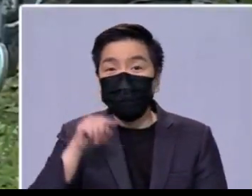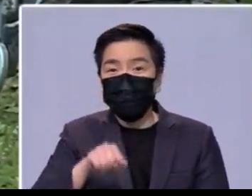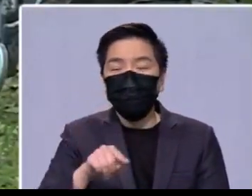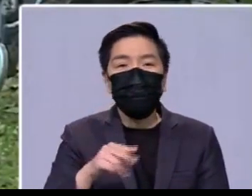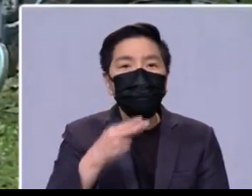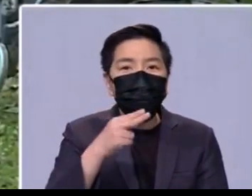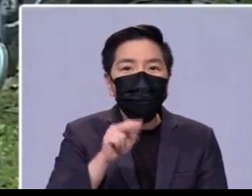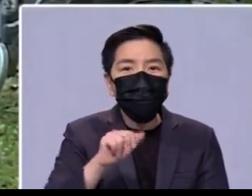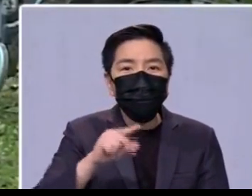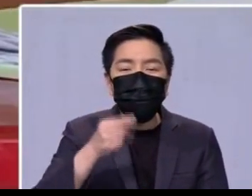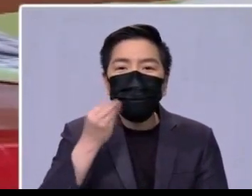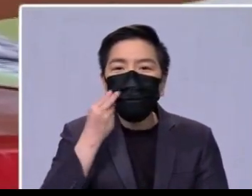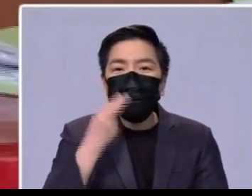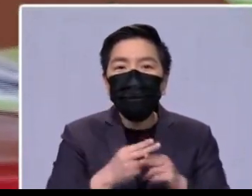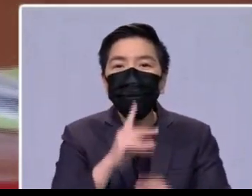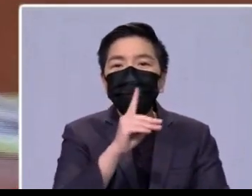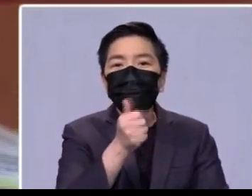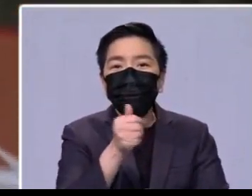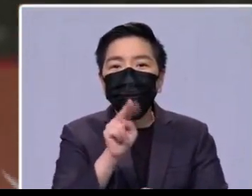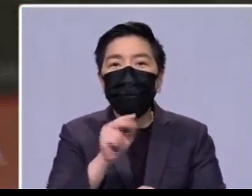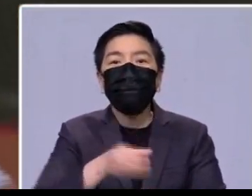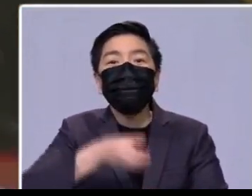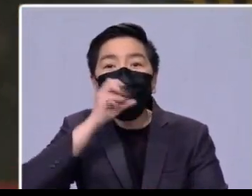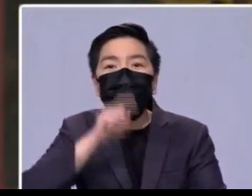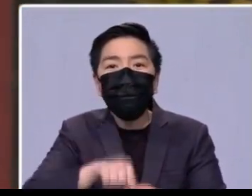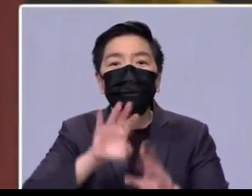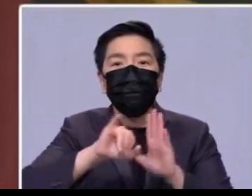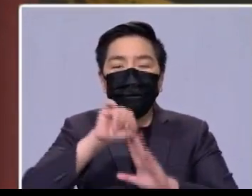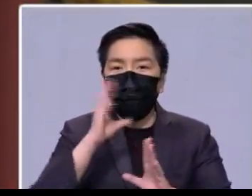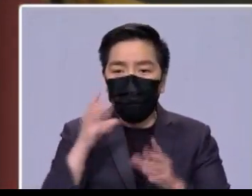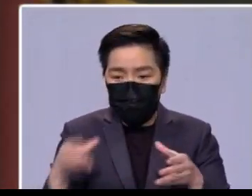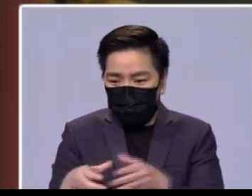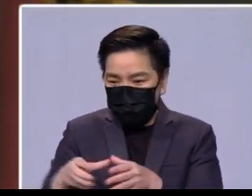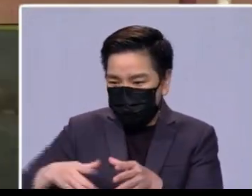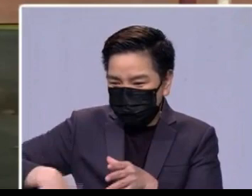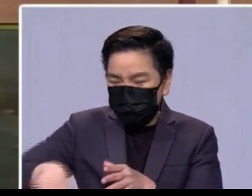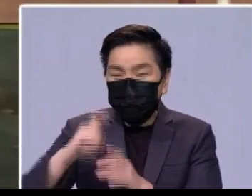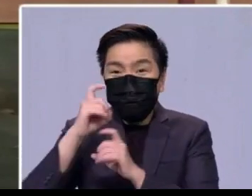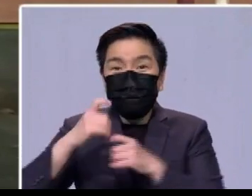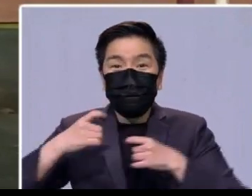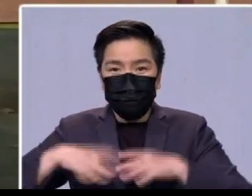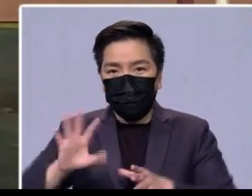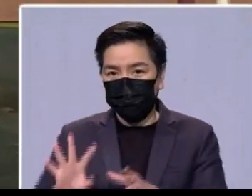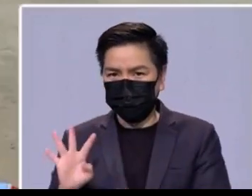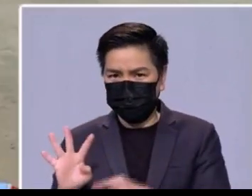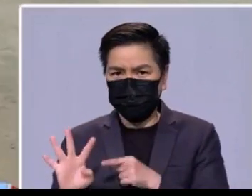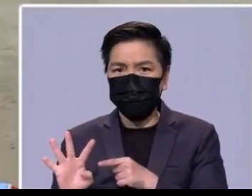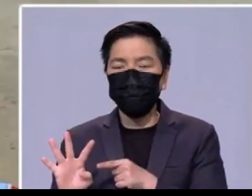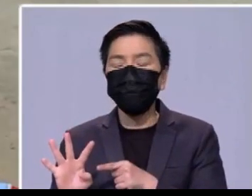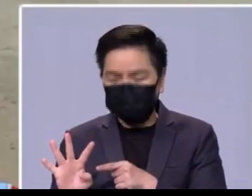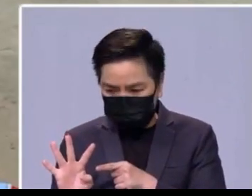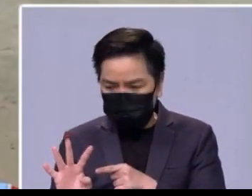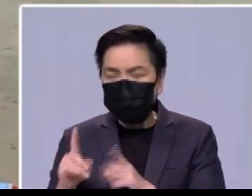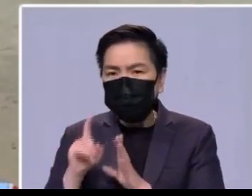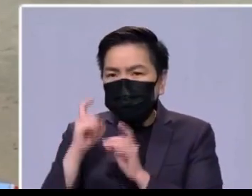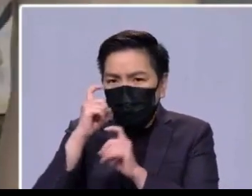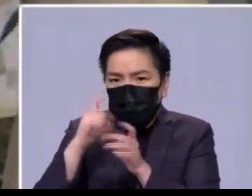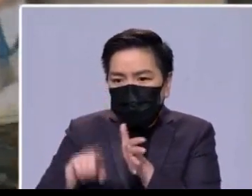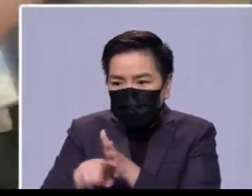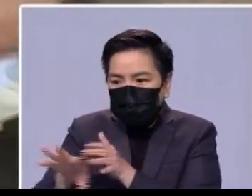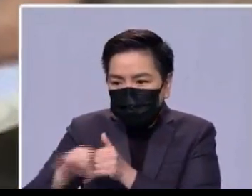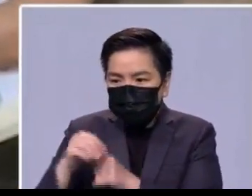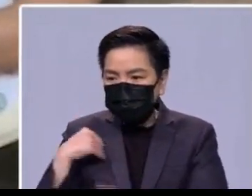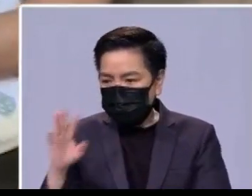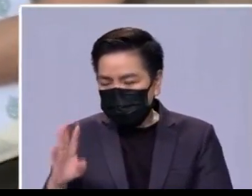องฟานในตำบลดอนแก้วนี่แหละครับซึ่งก็มีกลุ่มเสี่ยงสูงในครอบครัวเดียวกันถึง4คนออกมาใช้สิทธิ์เลือกตั้งโด